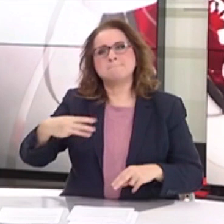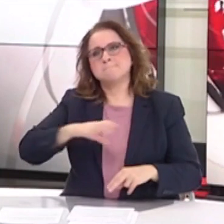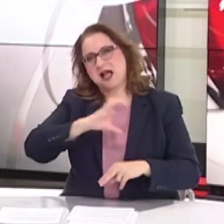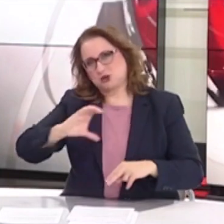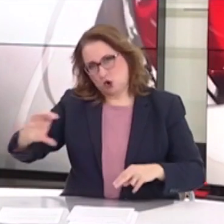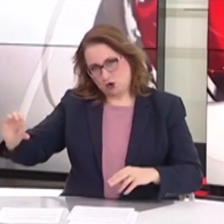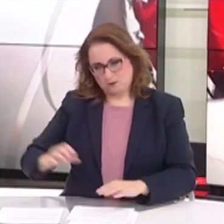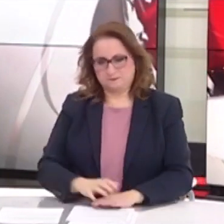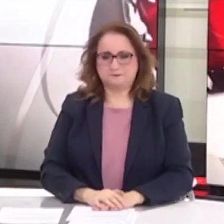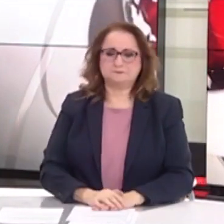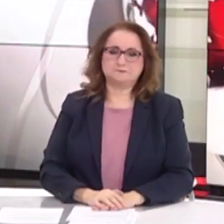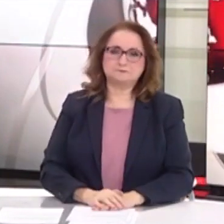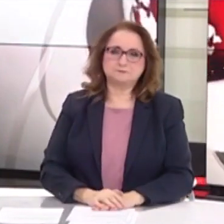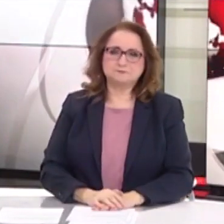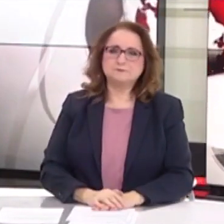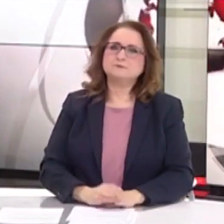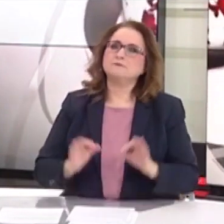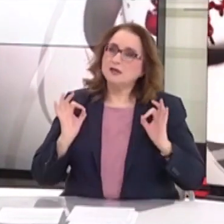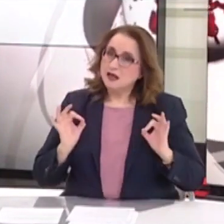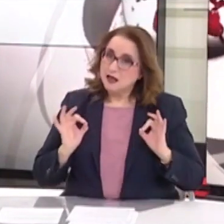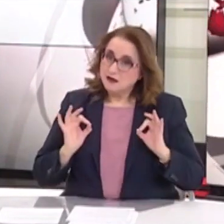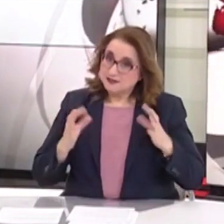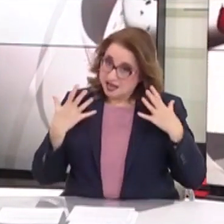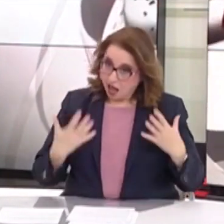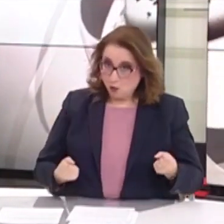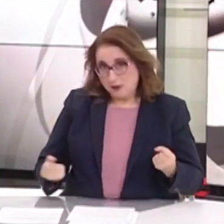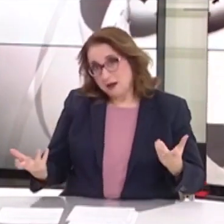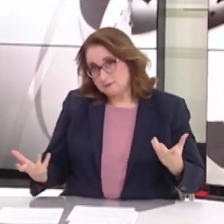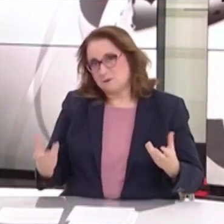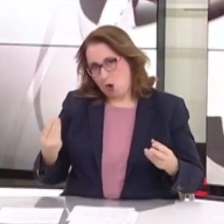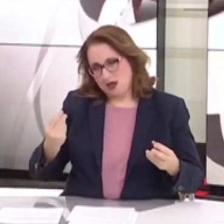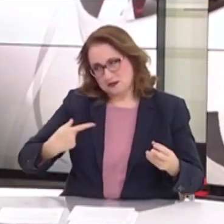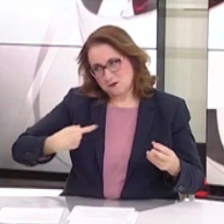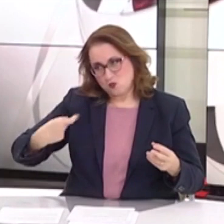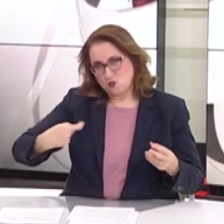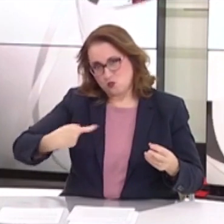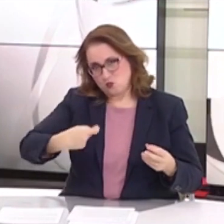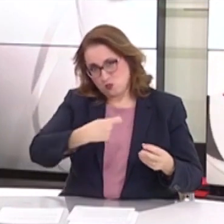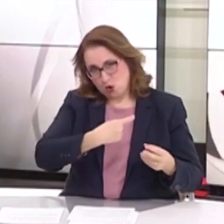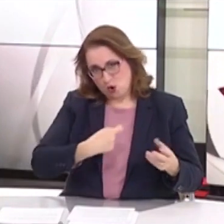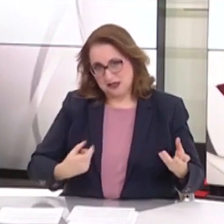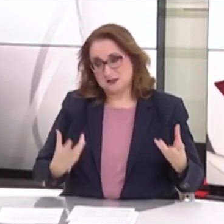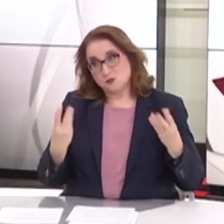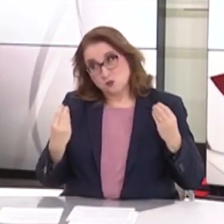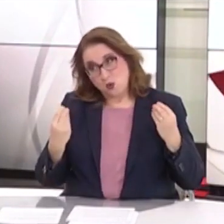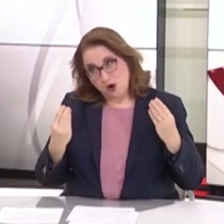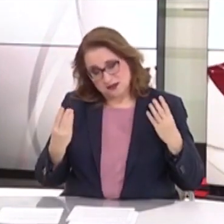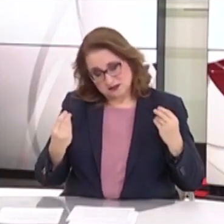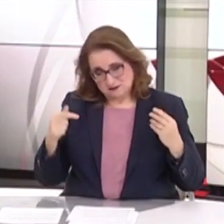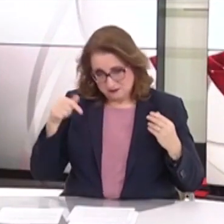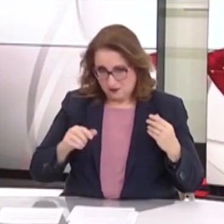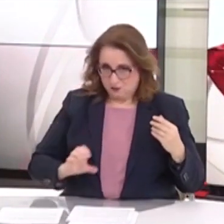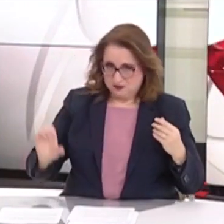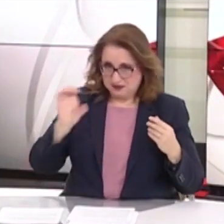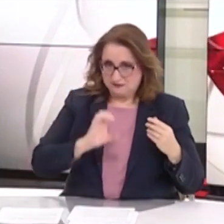Βεβαίως έχουμε νέες προκλήσεις να αντιμετωπίσουμε στο κοινό ευρωπαϊκό μας σπίτι, παρά